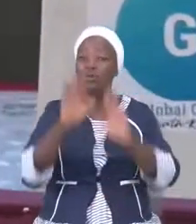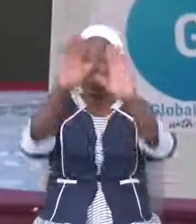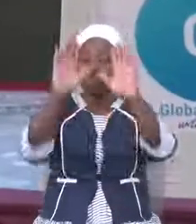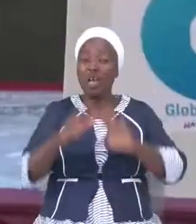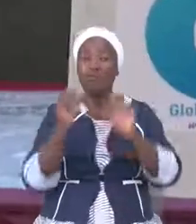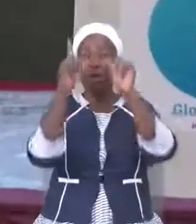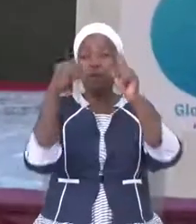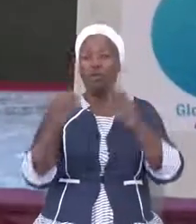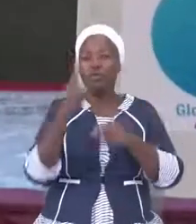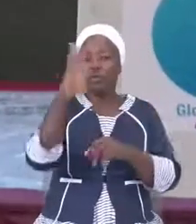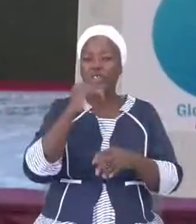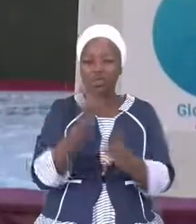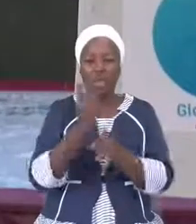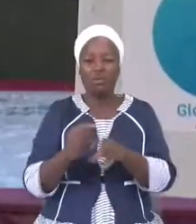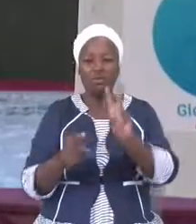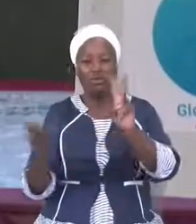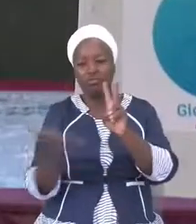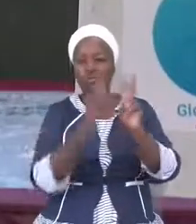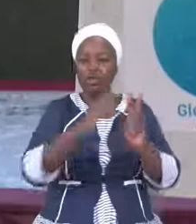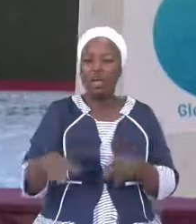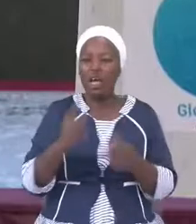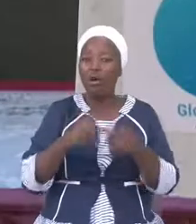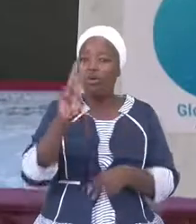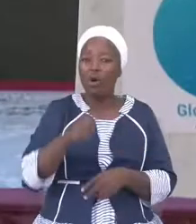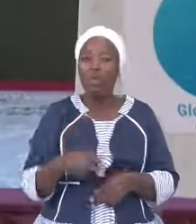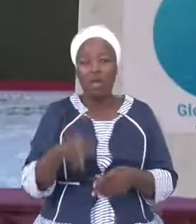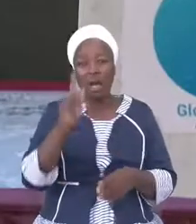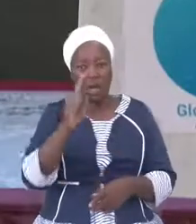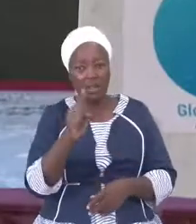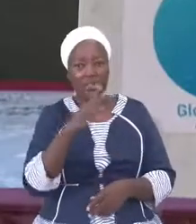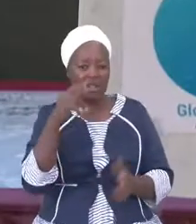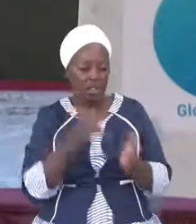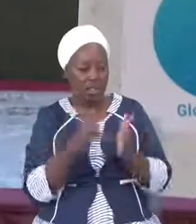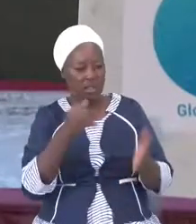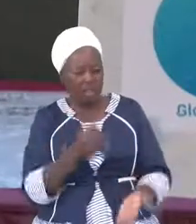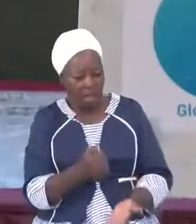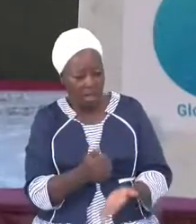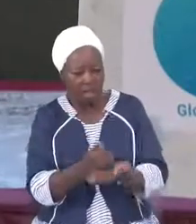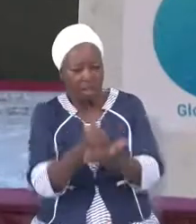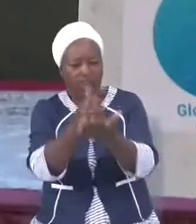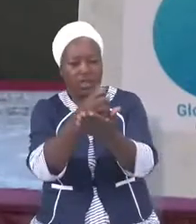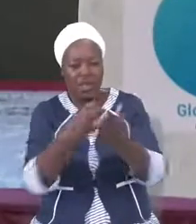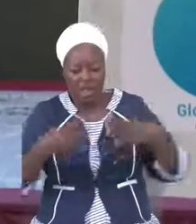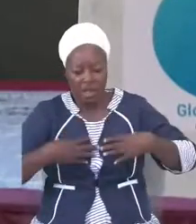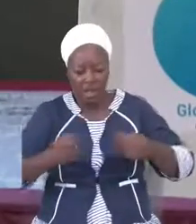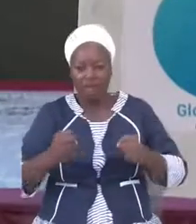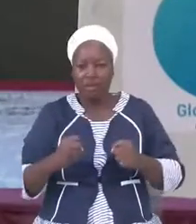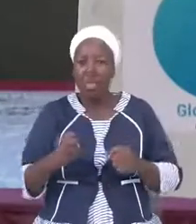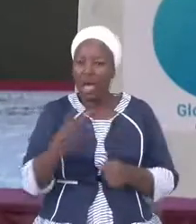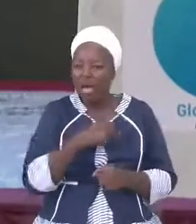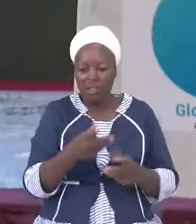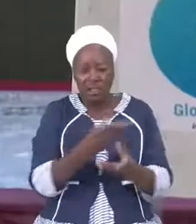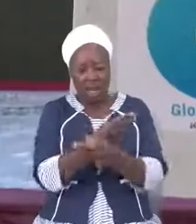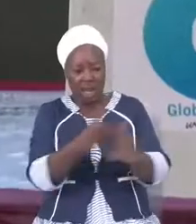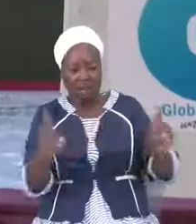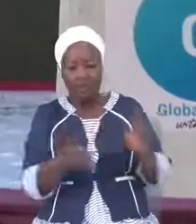Dieu. Les merveilles de Dieu sont comme un couteau à deux tranchants. Ça guérit, ça